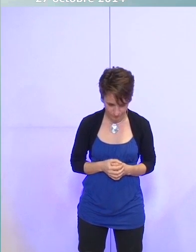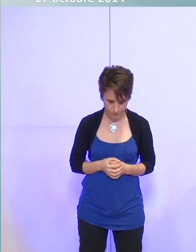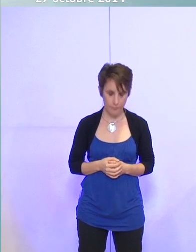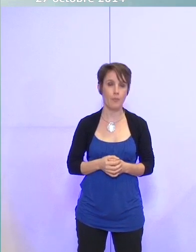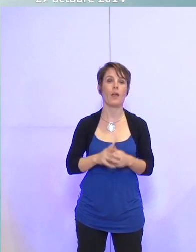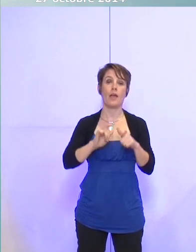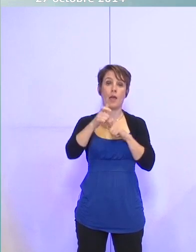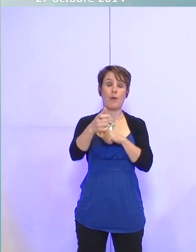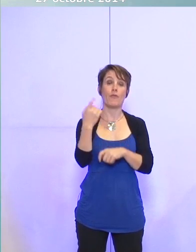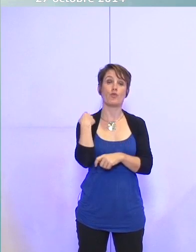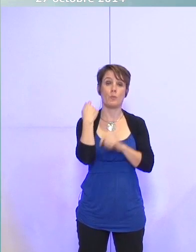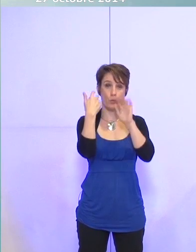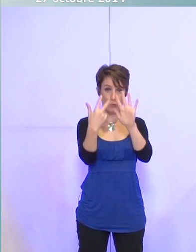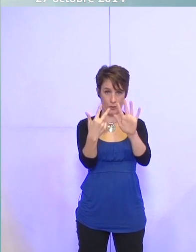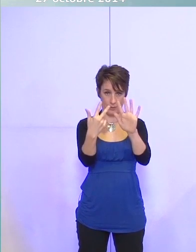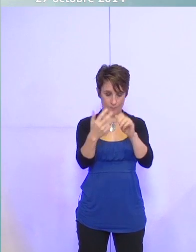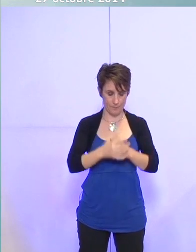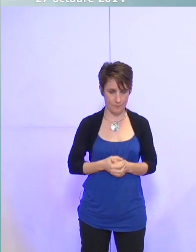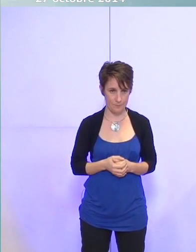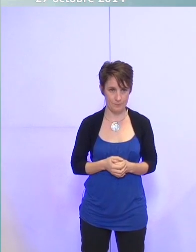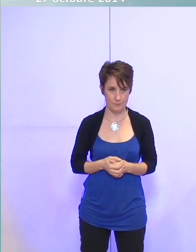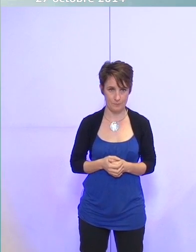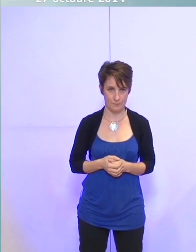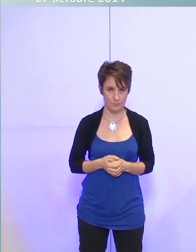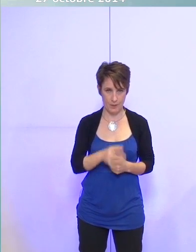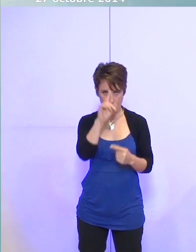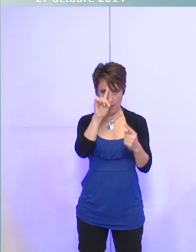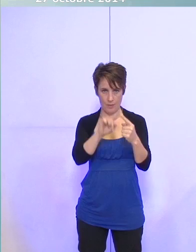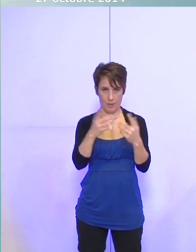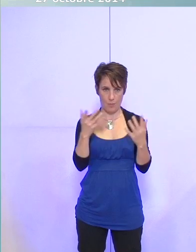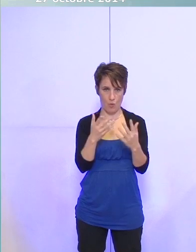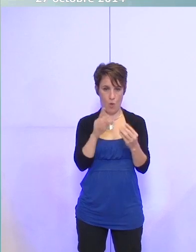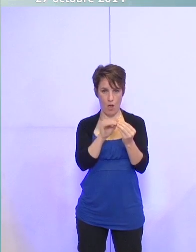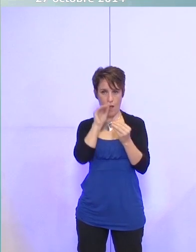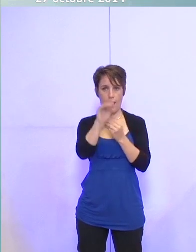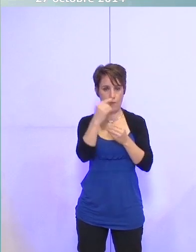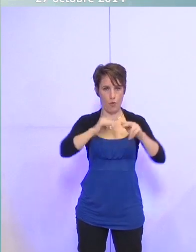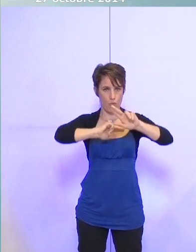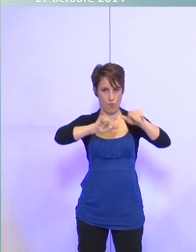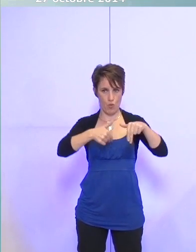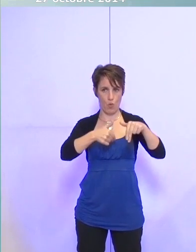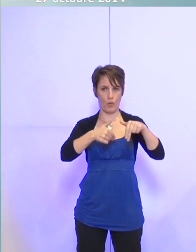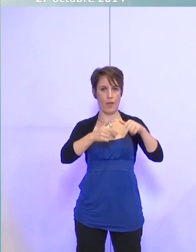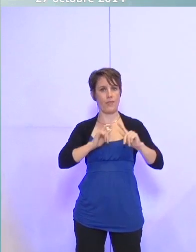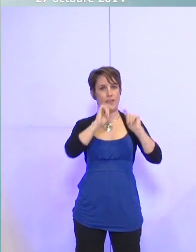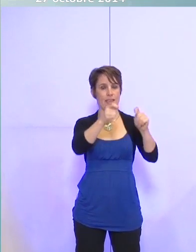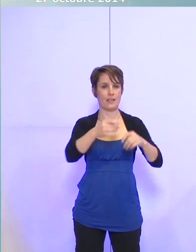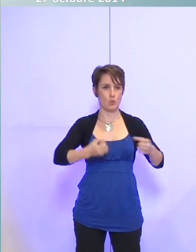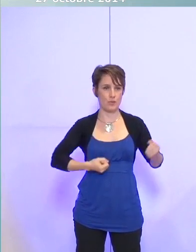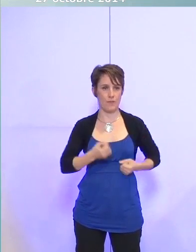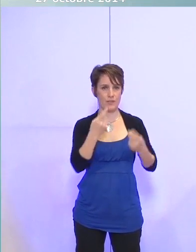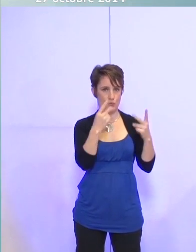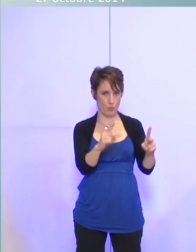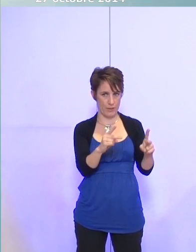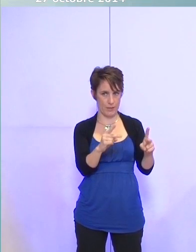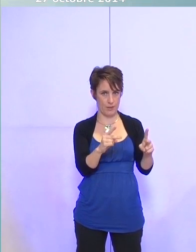nous arrivons à la délibération numéro 8, portant sur l'avenant au contrat de délégation de service public et la tarification de